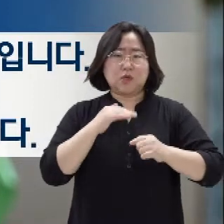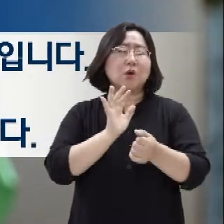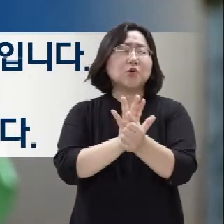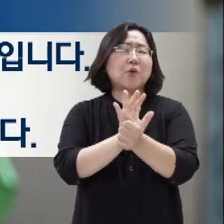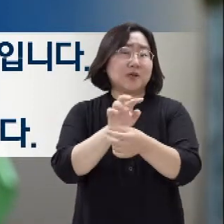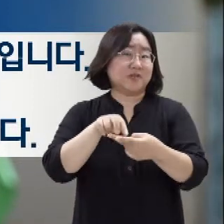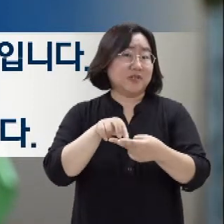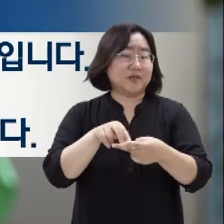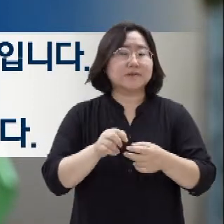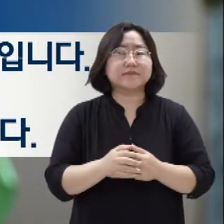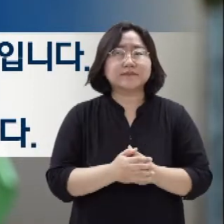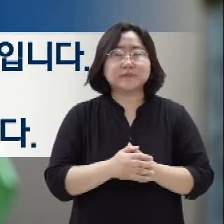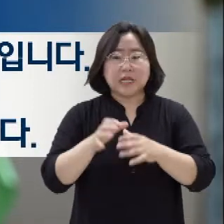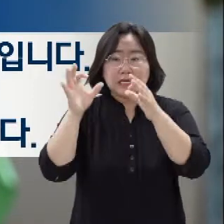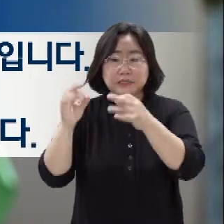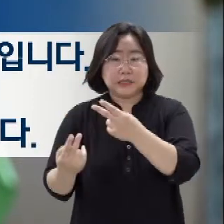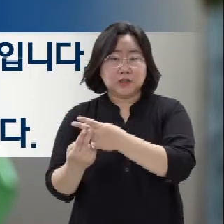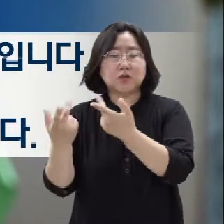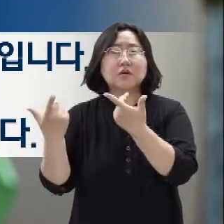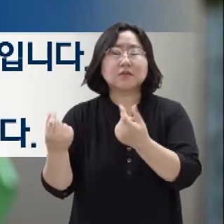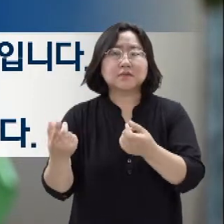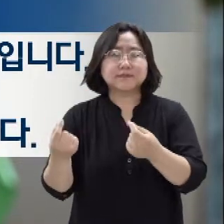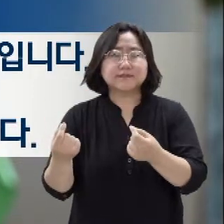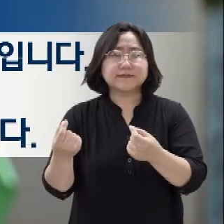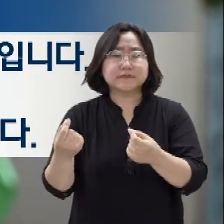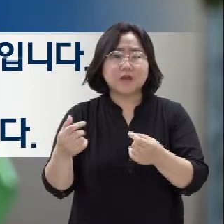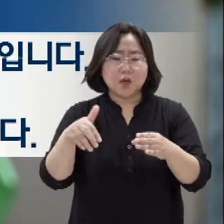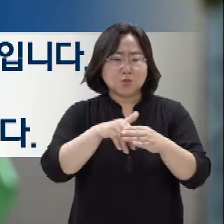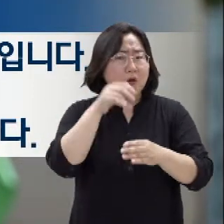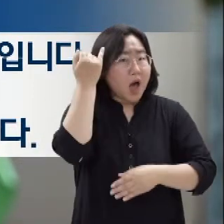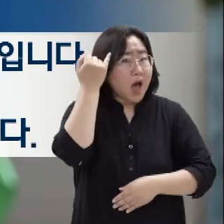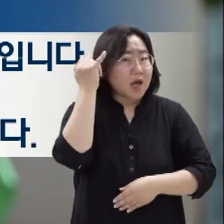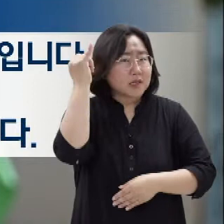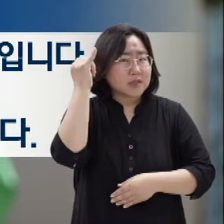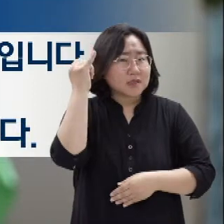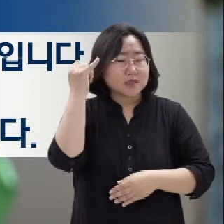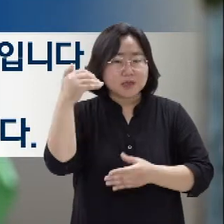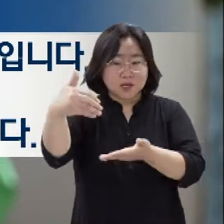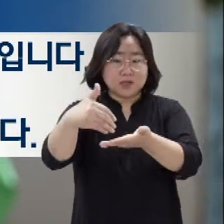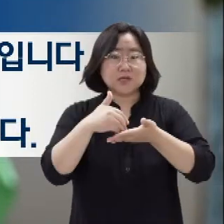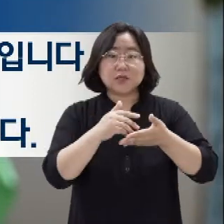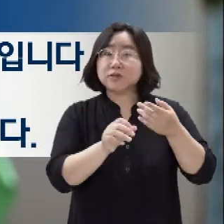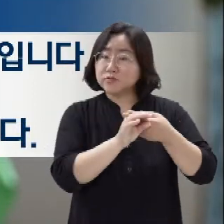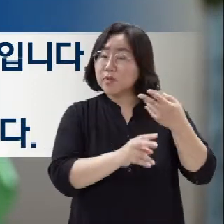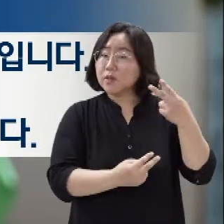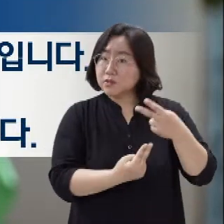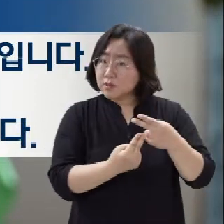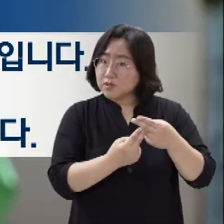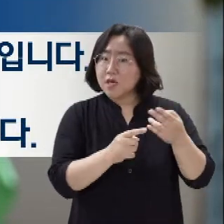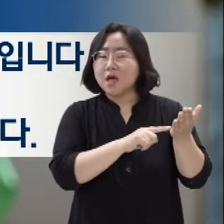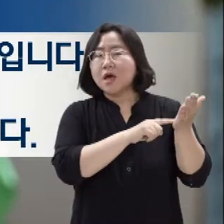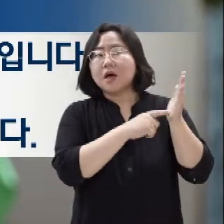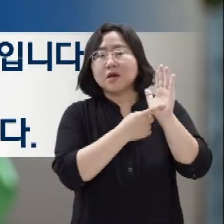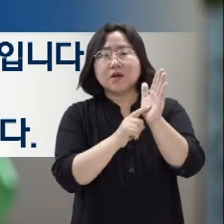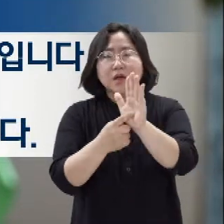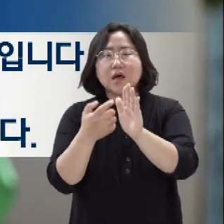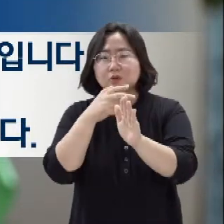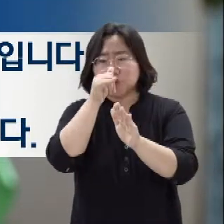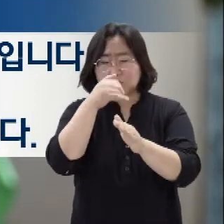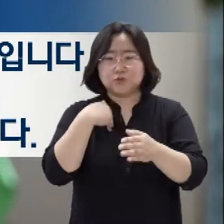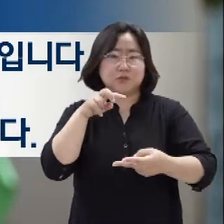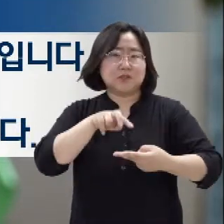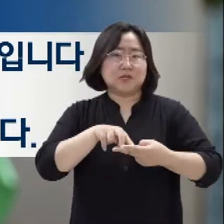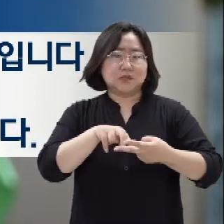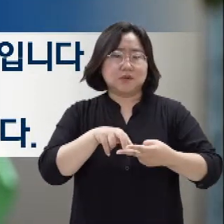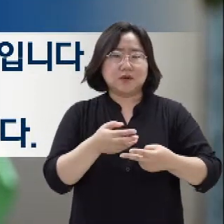사업입니다. 은행에 저축하듯이 문화적 아이디어들을 제안해 주시면 실현하도록 문화도시